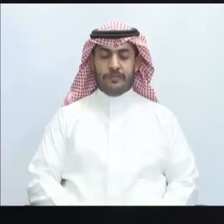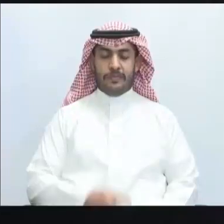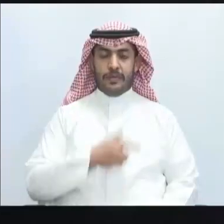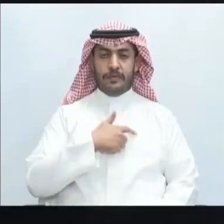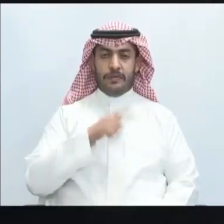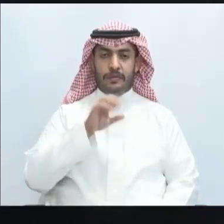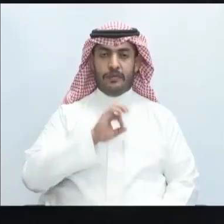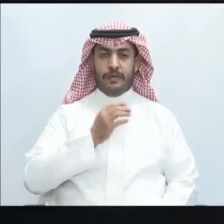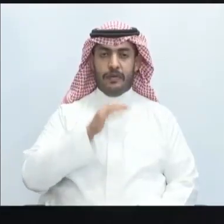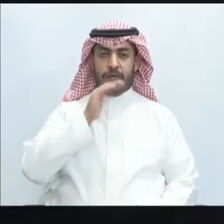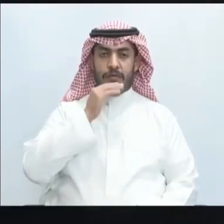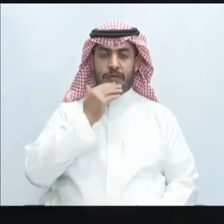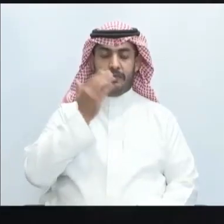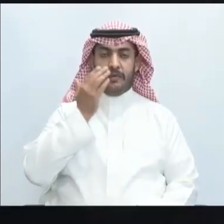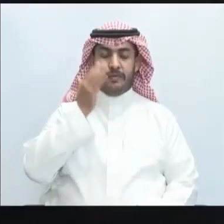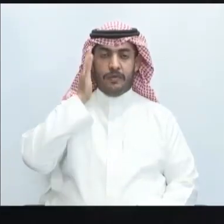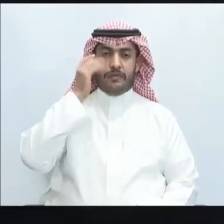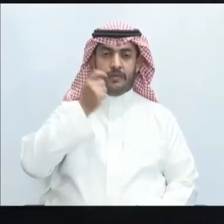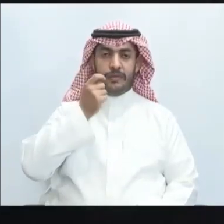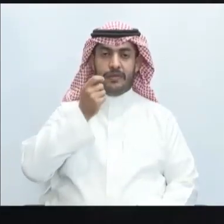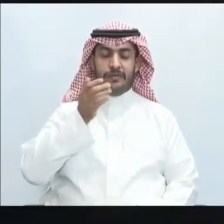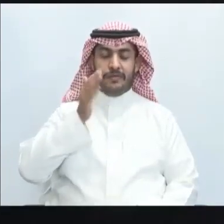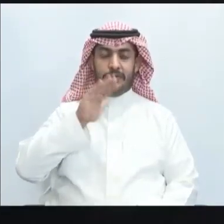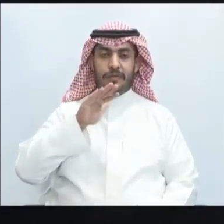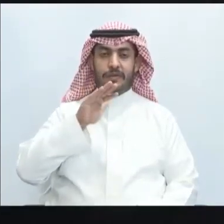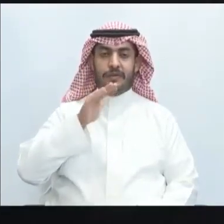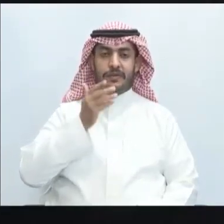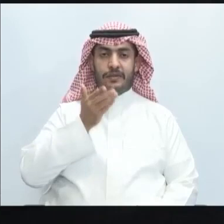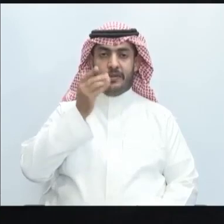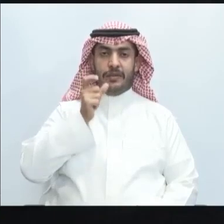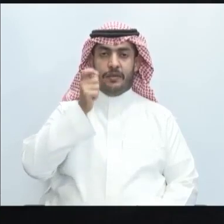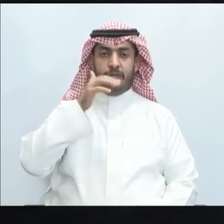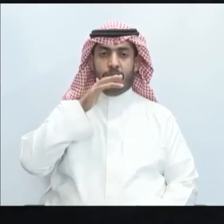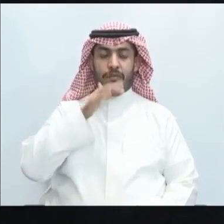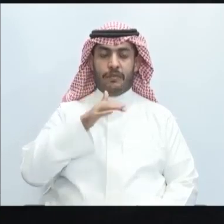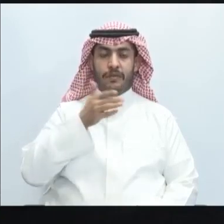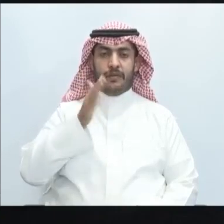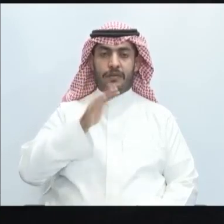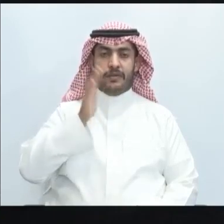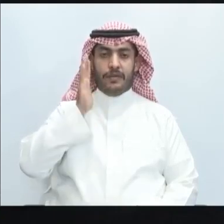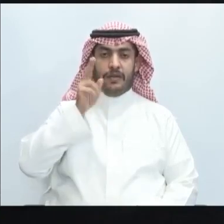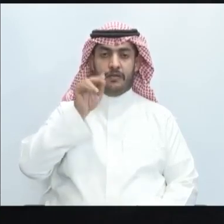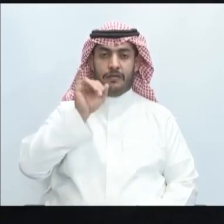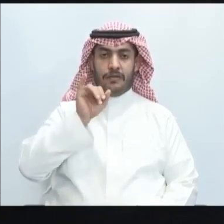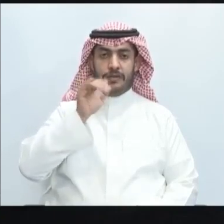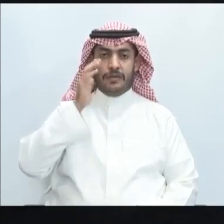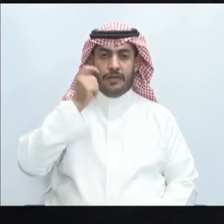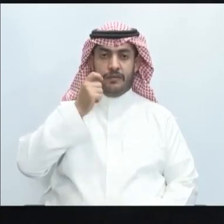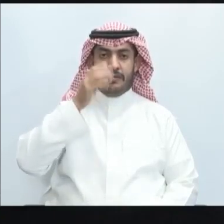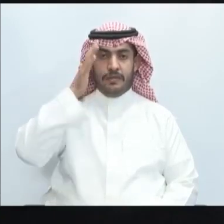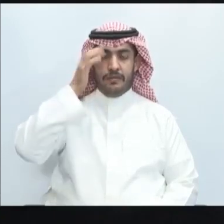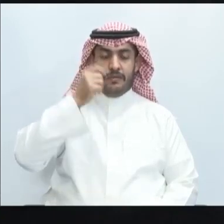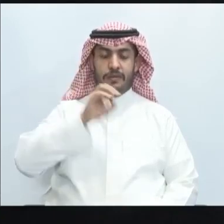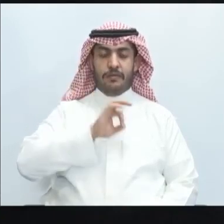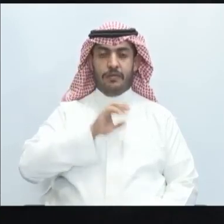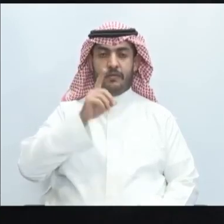بسم الله الرحمن الرحيم الحمد لله رب العالمين والصلاه والسلام على سيدنا ونبينا محمد عليه افضل الصلاه وازكى السلام